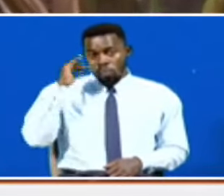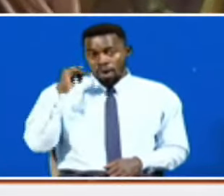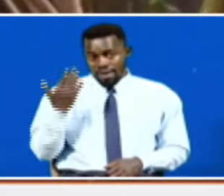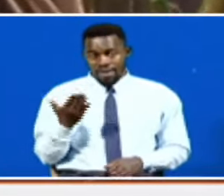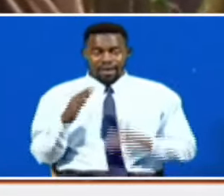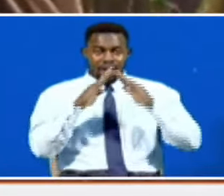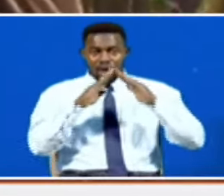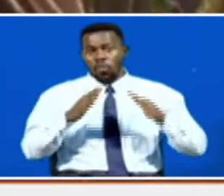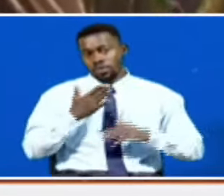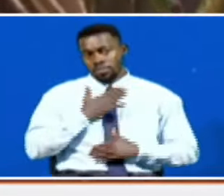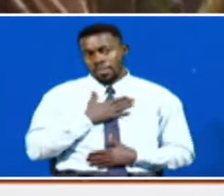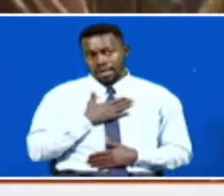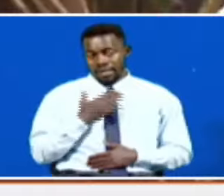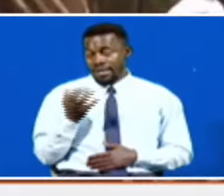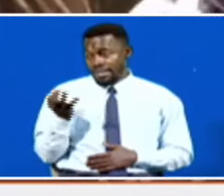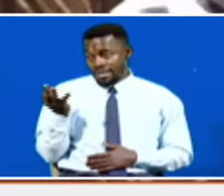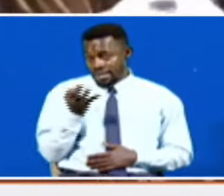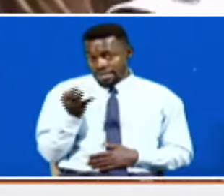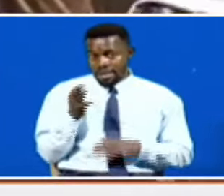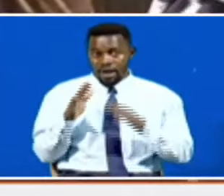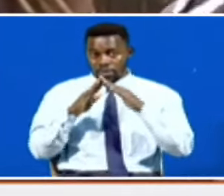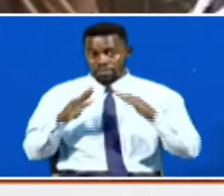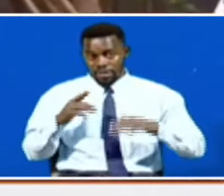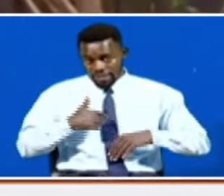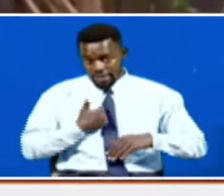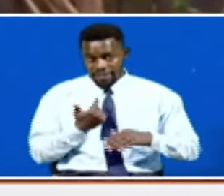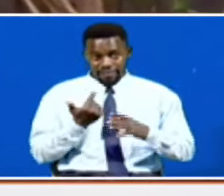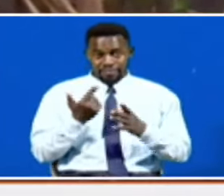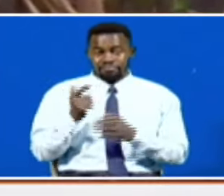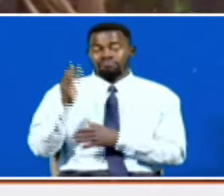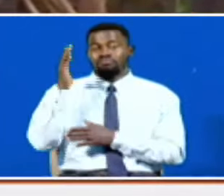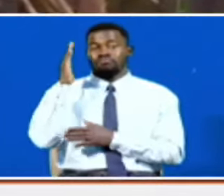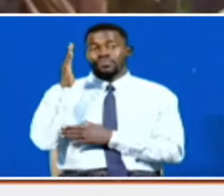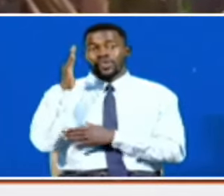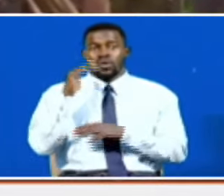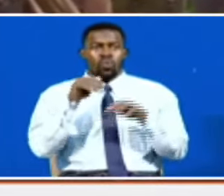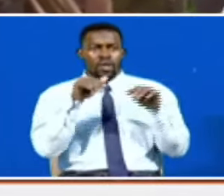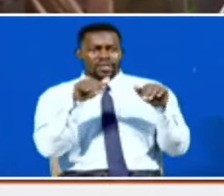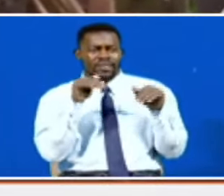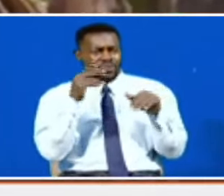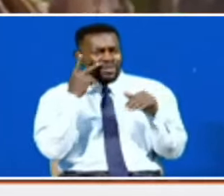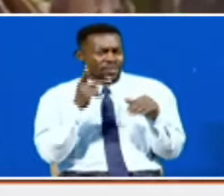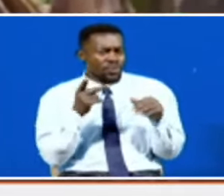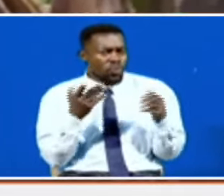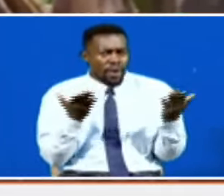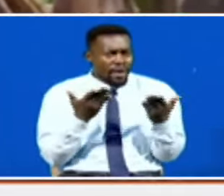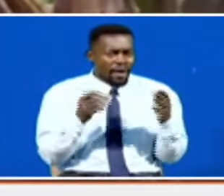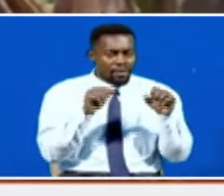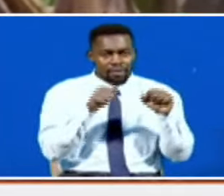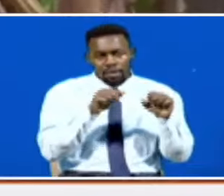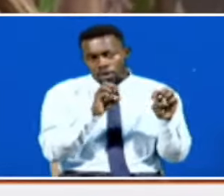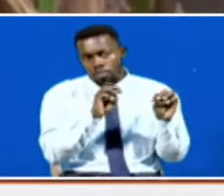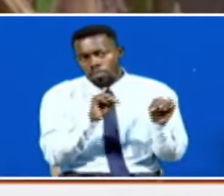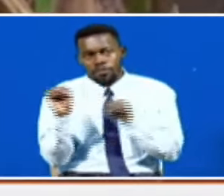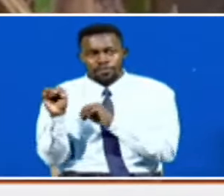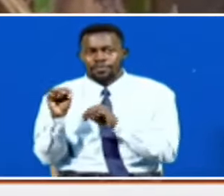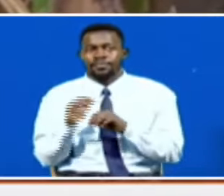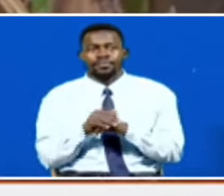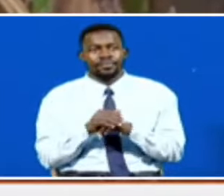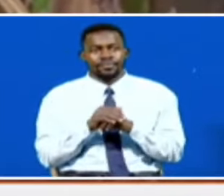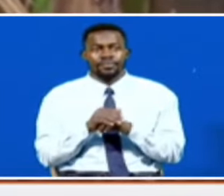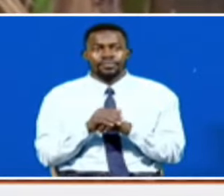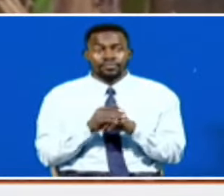maji, na nimebaki kama nimesubiri hapo mahali nikingoja ni wapi ambapo naweza nikaenda. Nyumba yenyewe ilianguka, ukienda